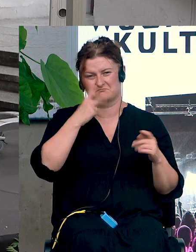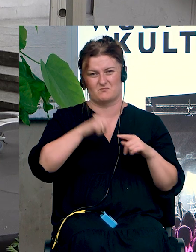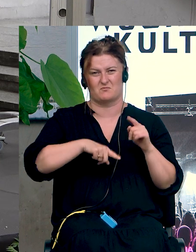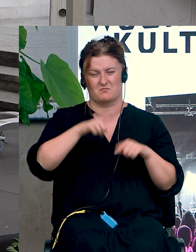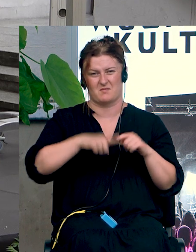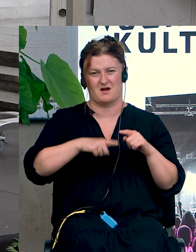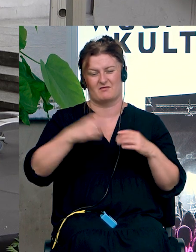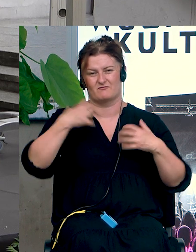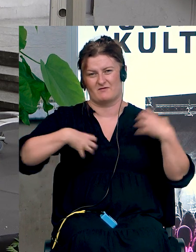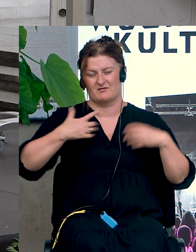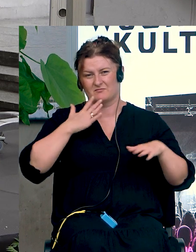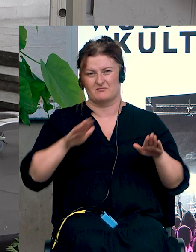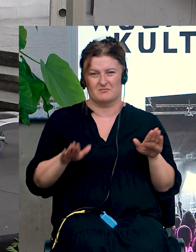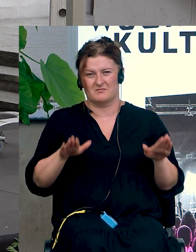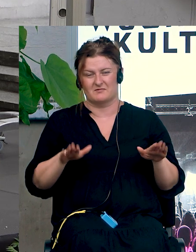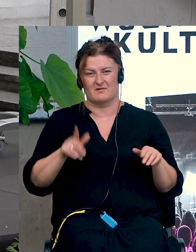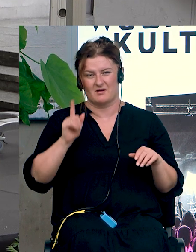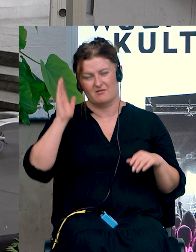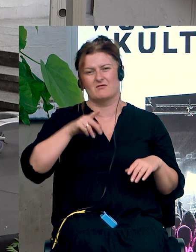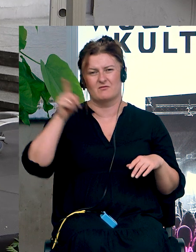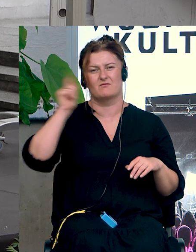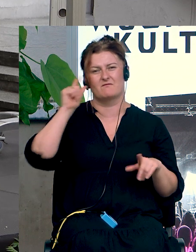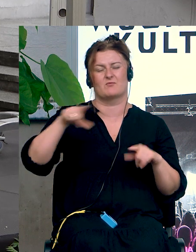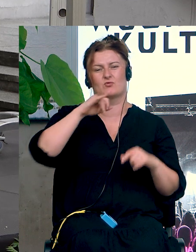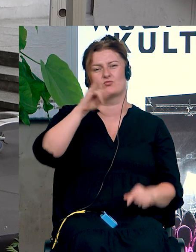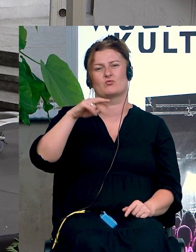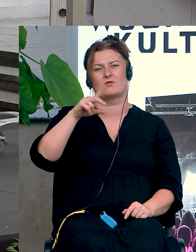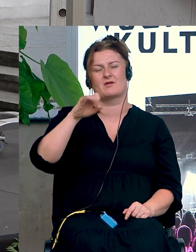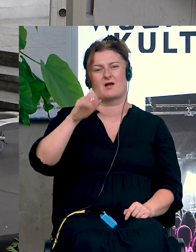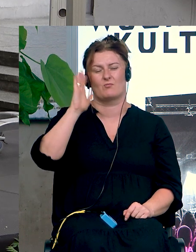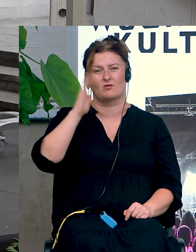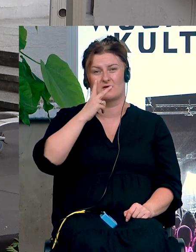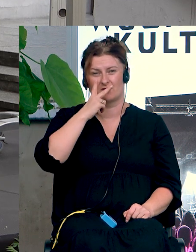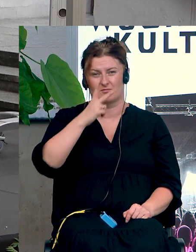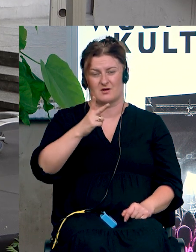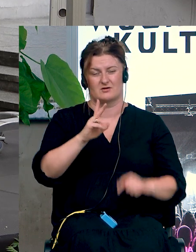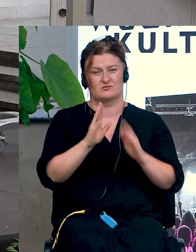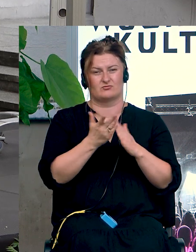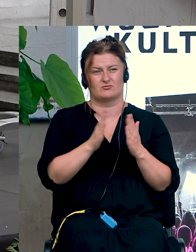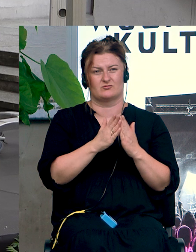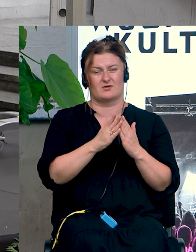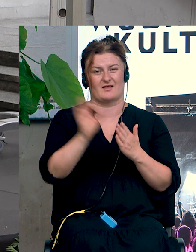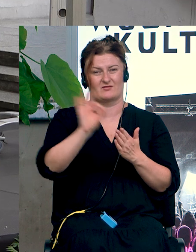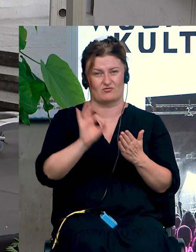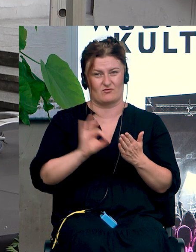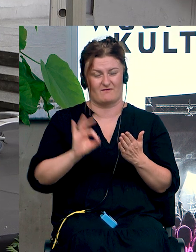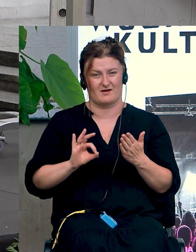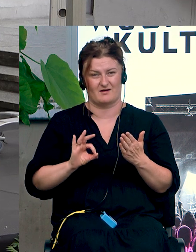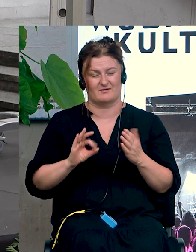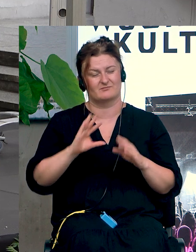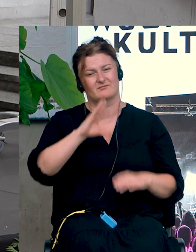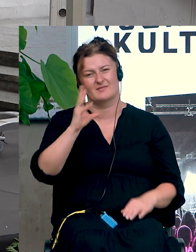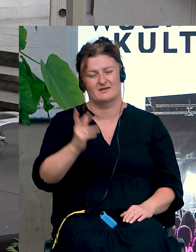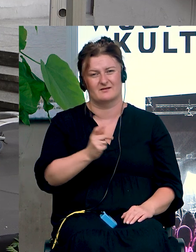не знала. І я вже побачила книжку намальовану, і вона була така класна. Вона називається «Гарбузовий рік». Ну, вона просто